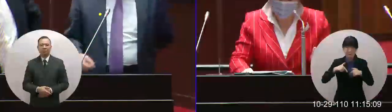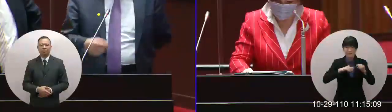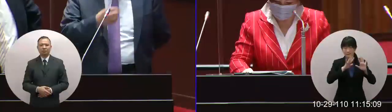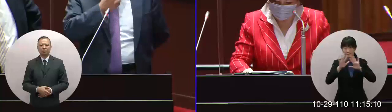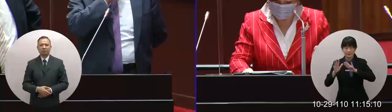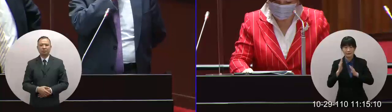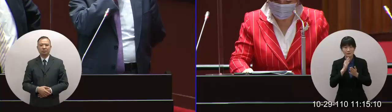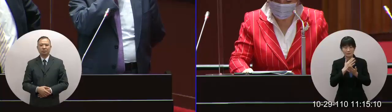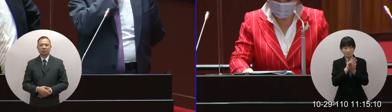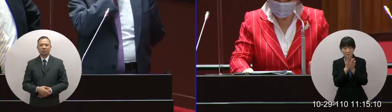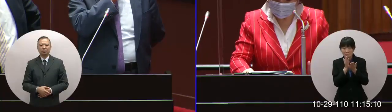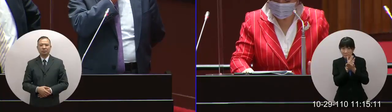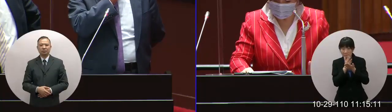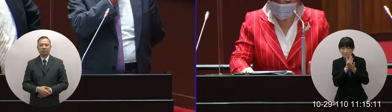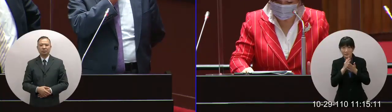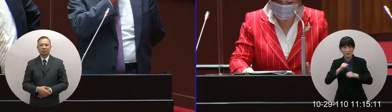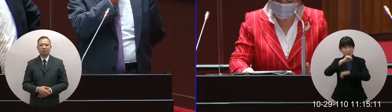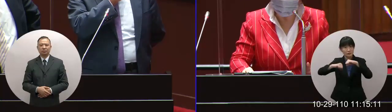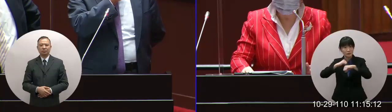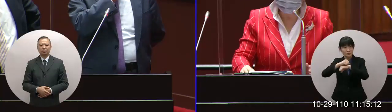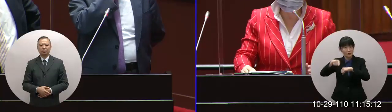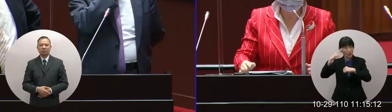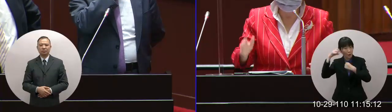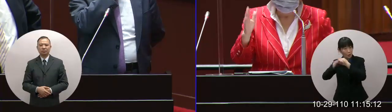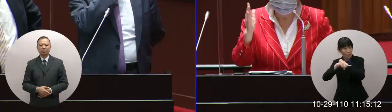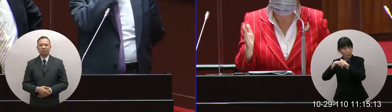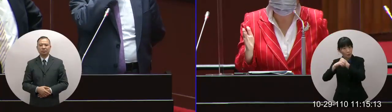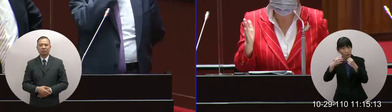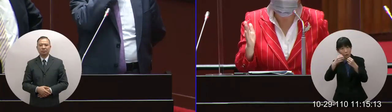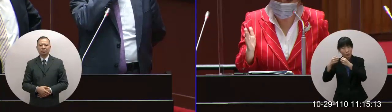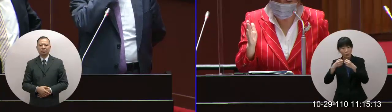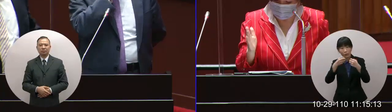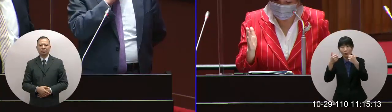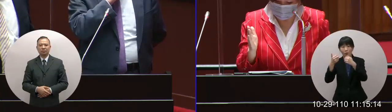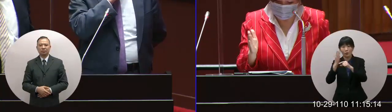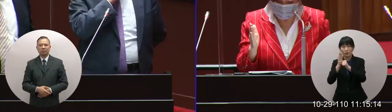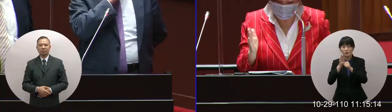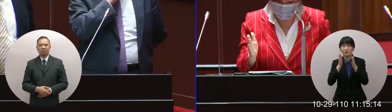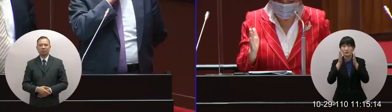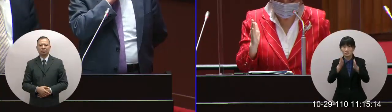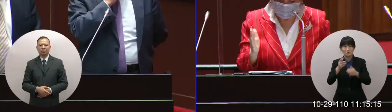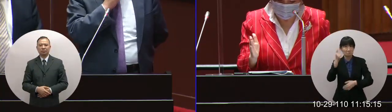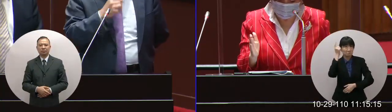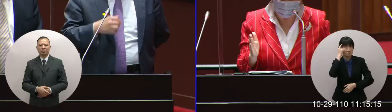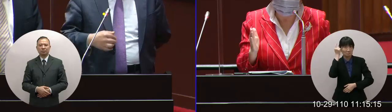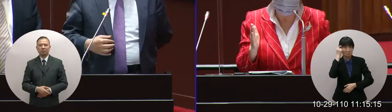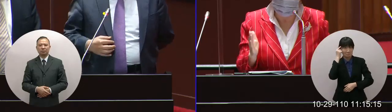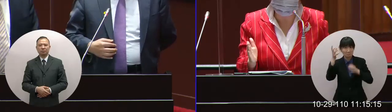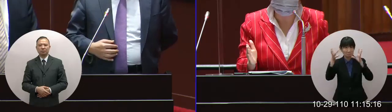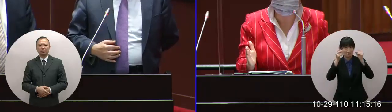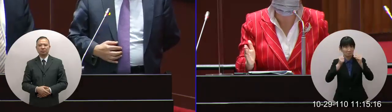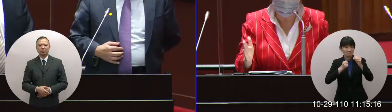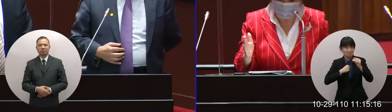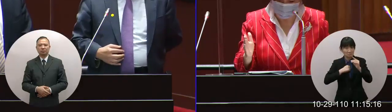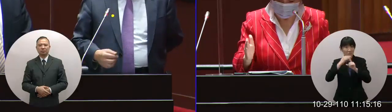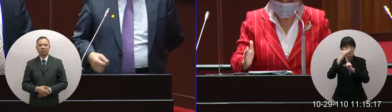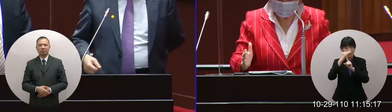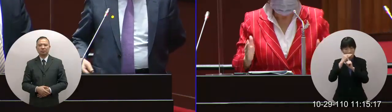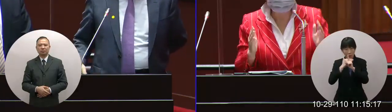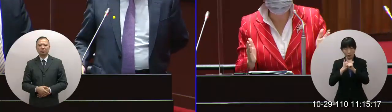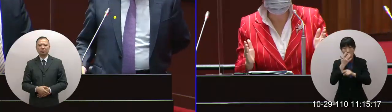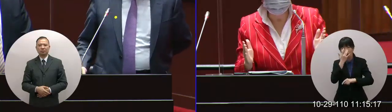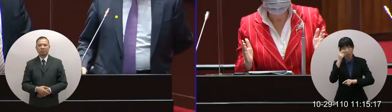心正在讨论研讨 COVID-19 病毒对认知能力所造成的长期影